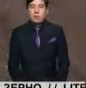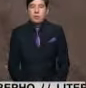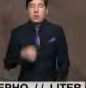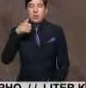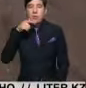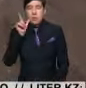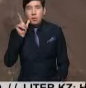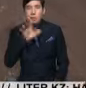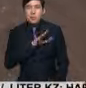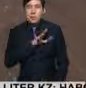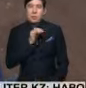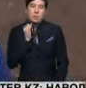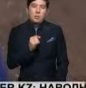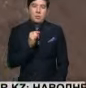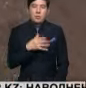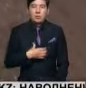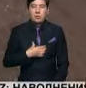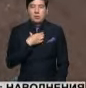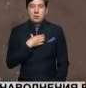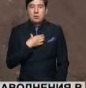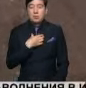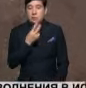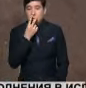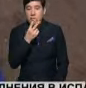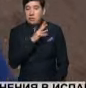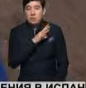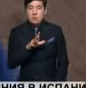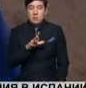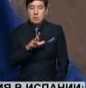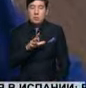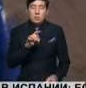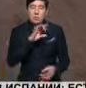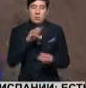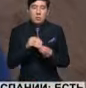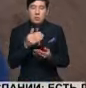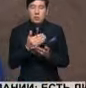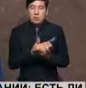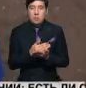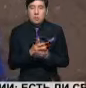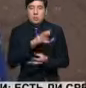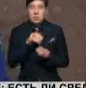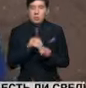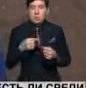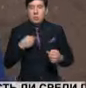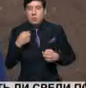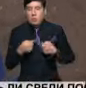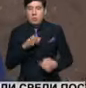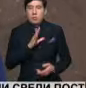Позавчера было очень плохо, просто ужасно. Мы никогда такого не испытывали. Это то, что случилось с нами, и это разрушает город.